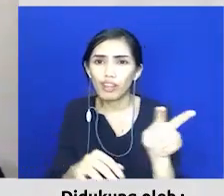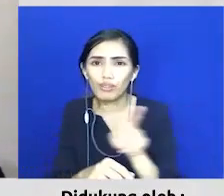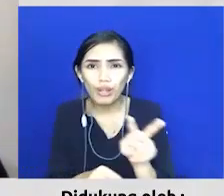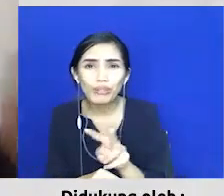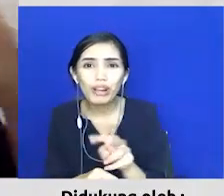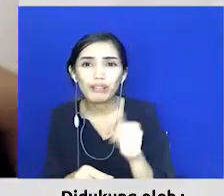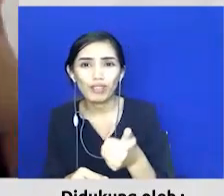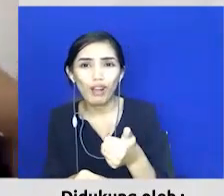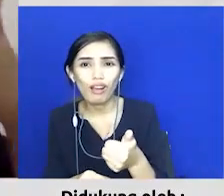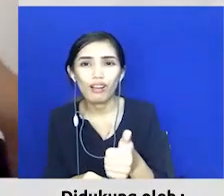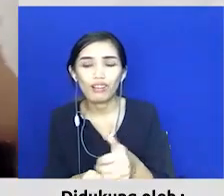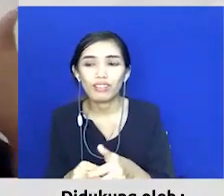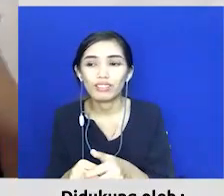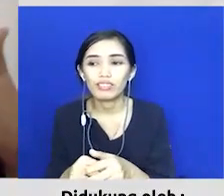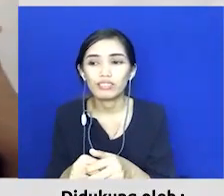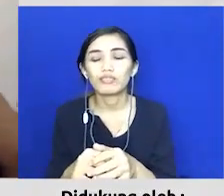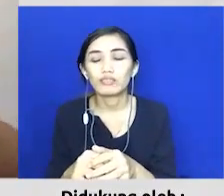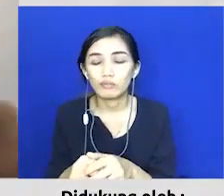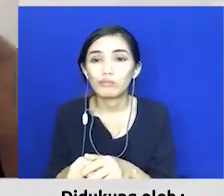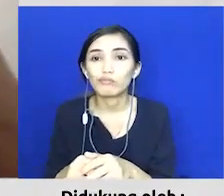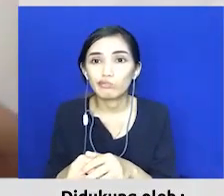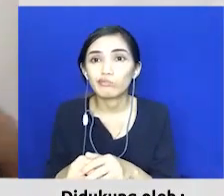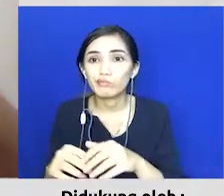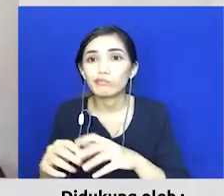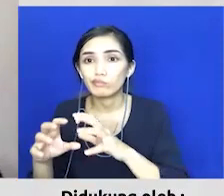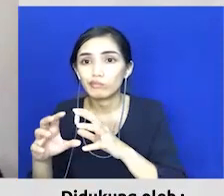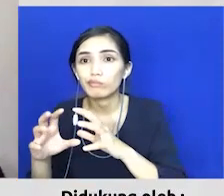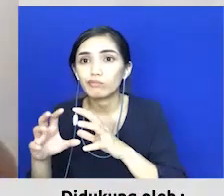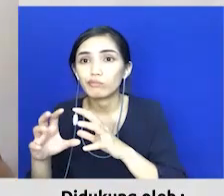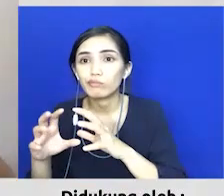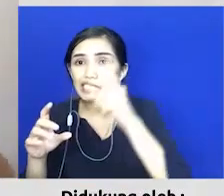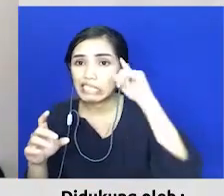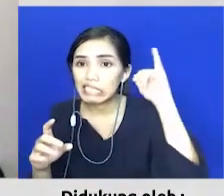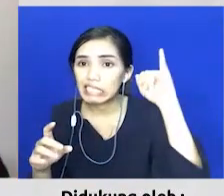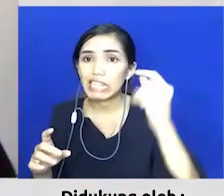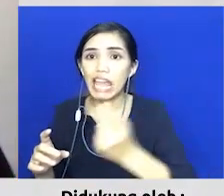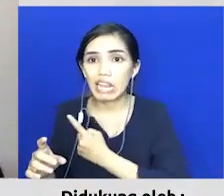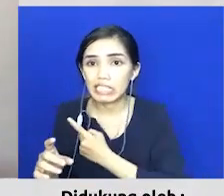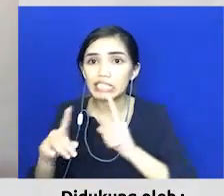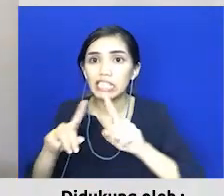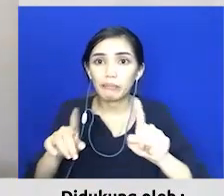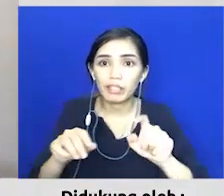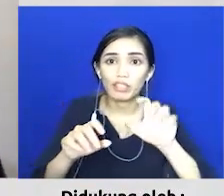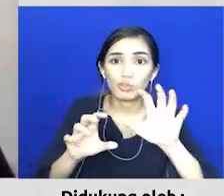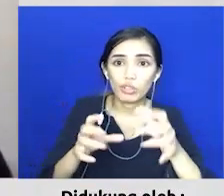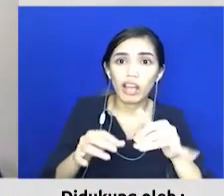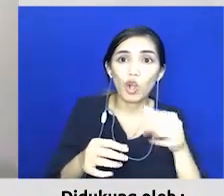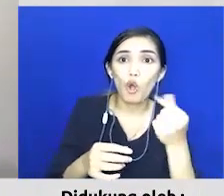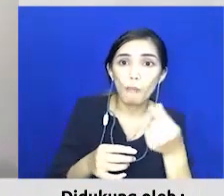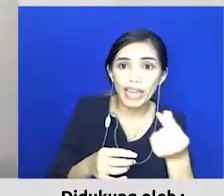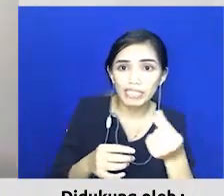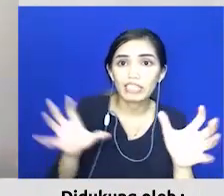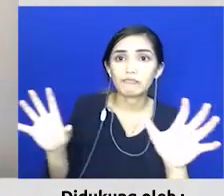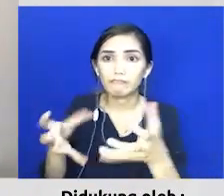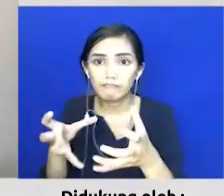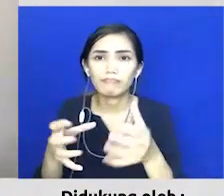80-an yang terdoktrin dengan bahwa kalau yang namanya pop itu nggak bisa ribet, nggak bisa, ya bahasanya itu nggak bisa idealis.